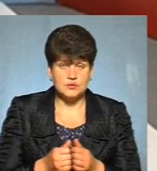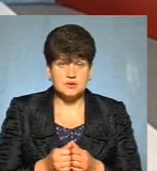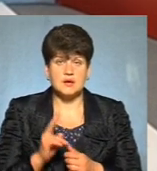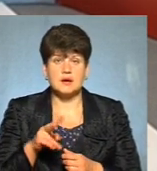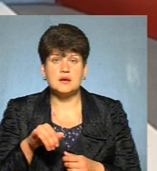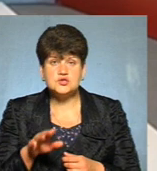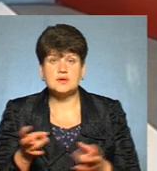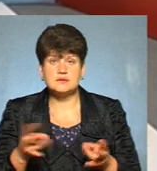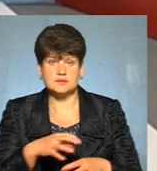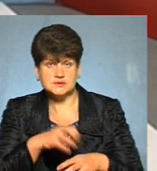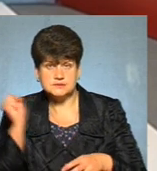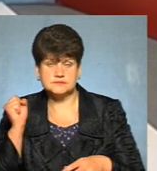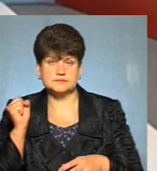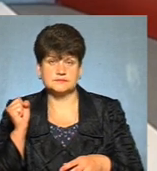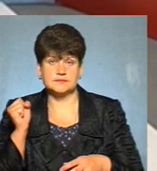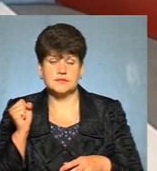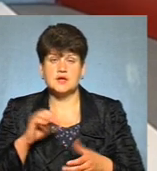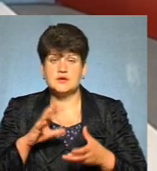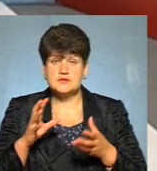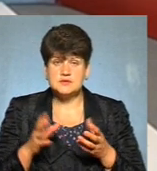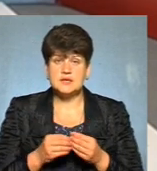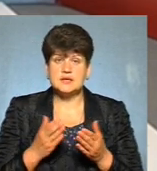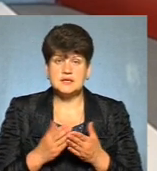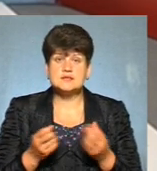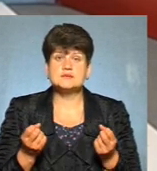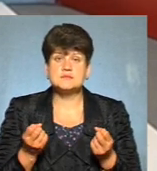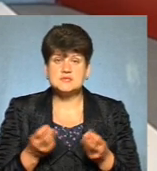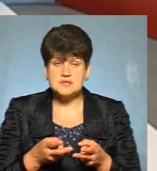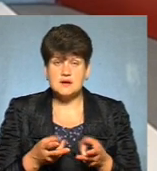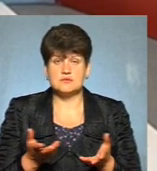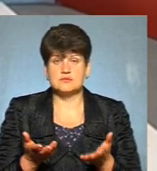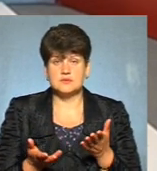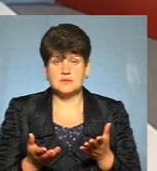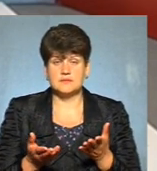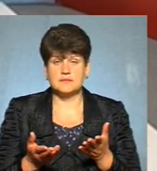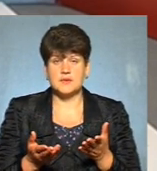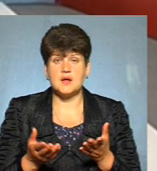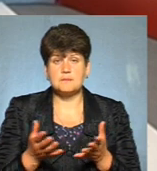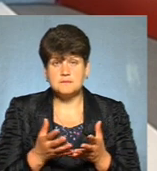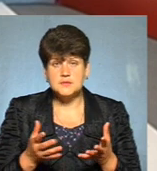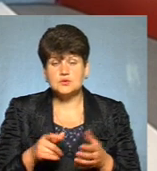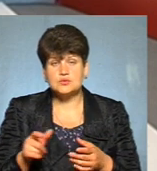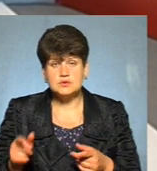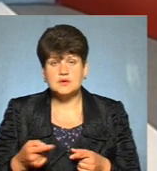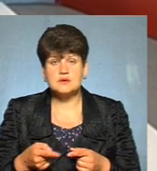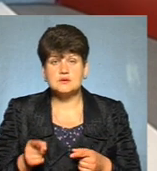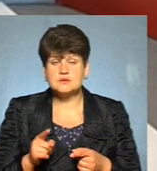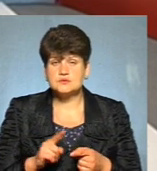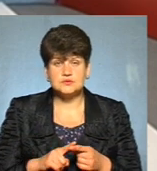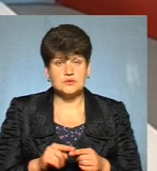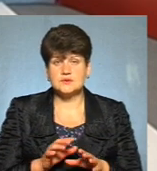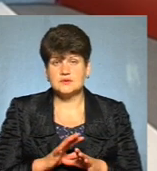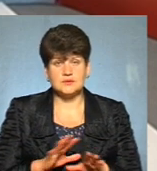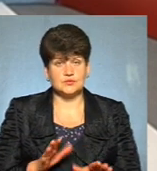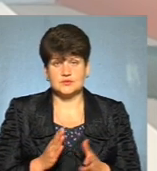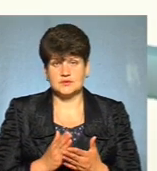видалити. Взагалі-то є спеціальні пристрої, але ж звичайно, що більшість людей цього не буде